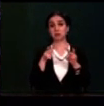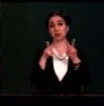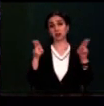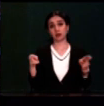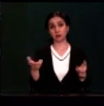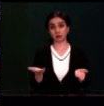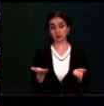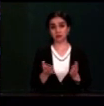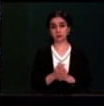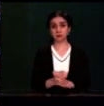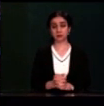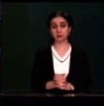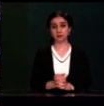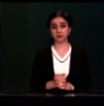ekan.